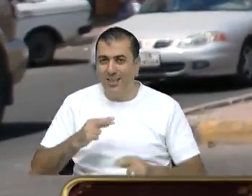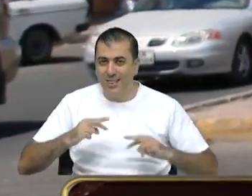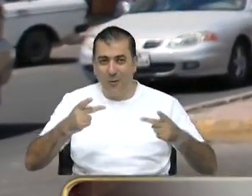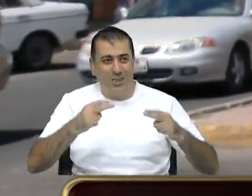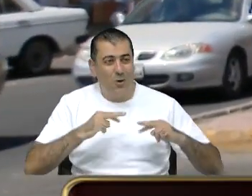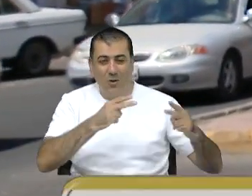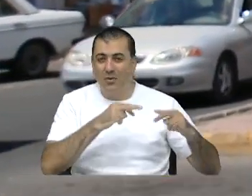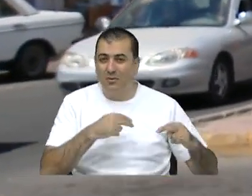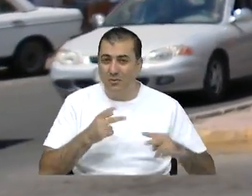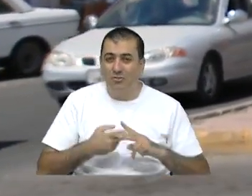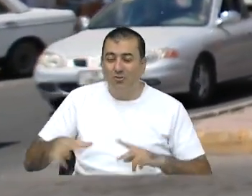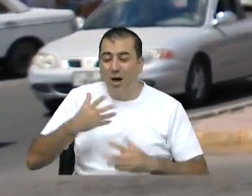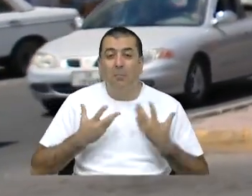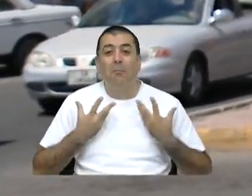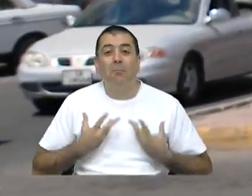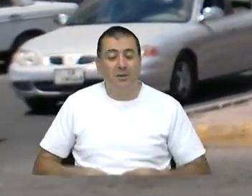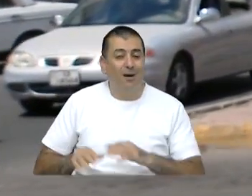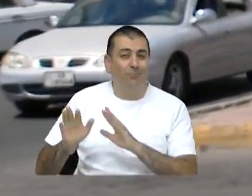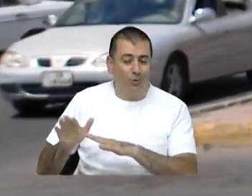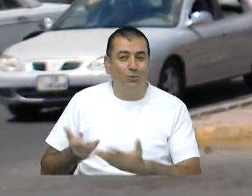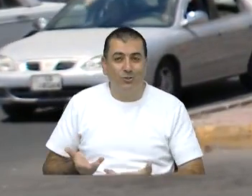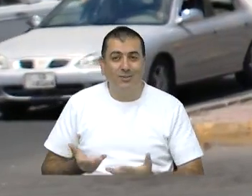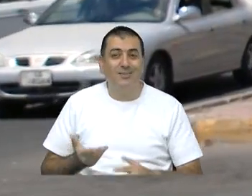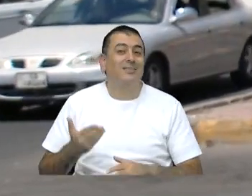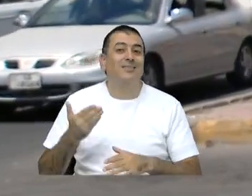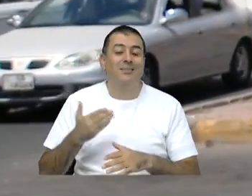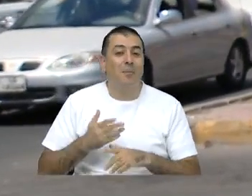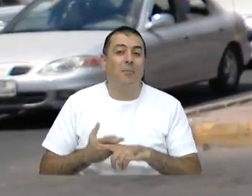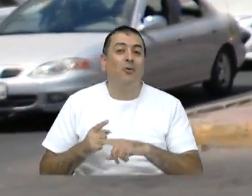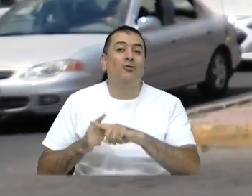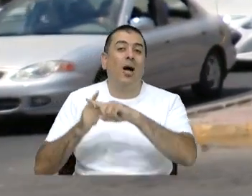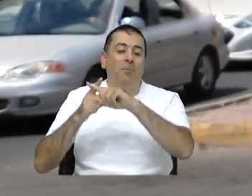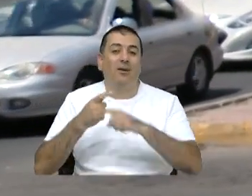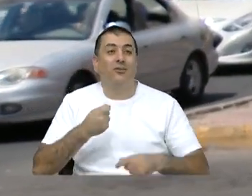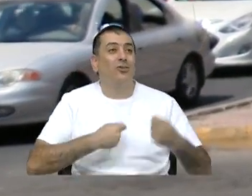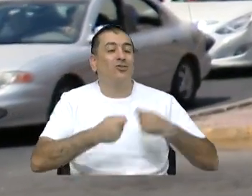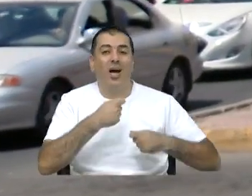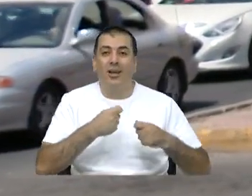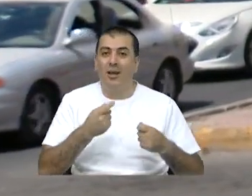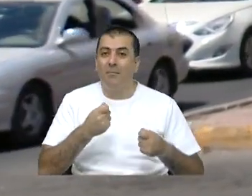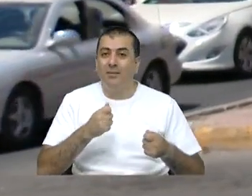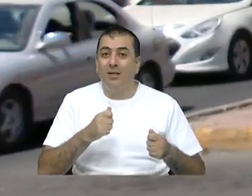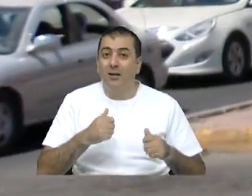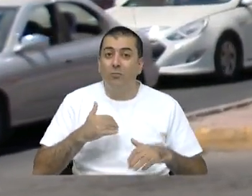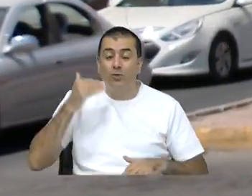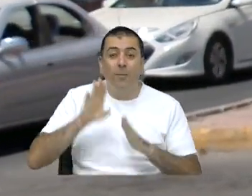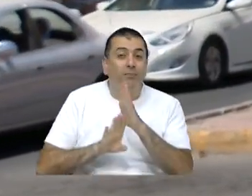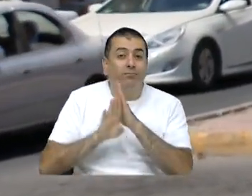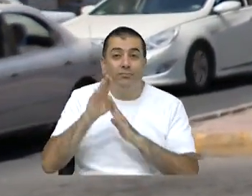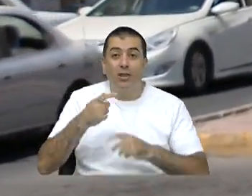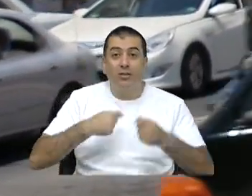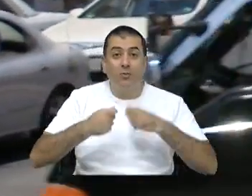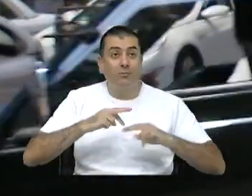استجابه كبيره من قبل المواطنين الامر الذي ينعكس ايجابا على قطاع المدفوعات في الاردن عامر العجارمه